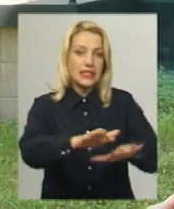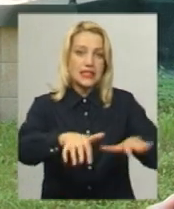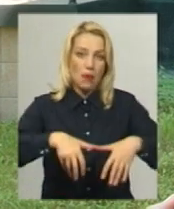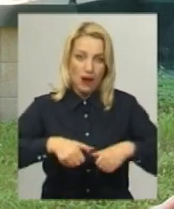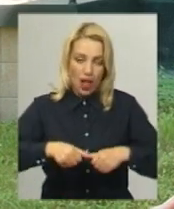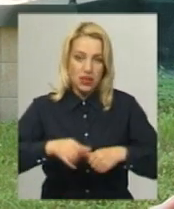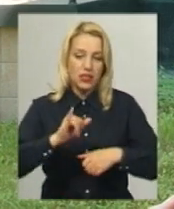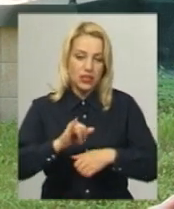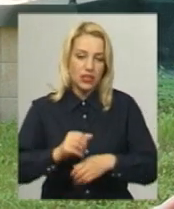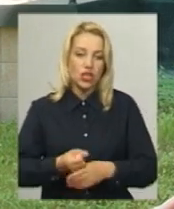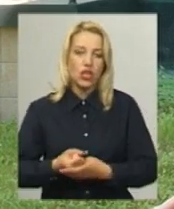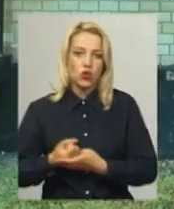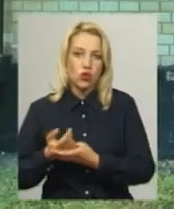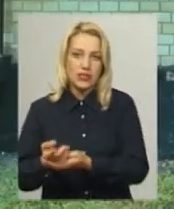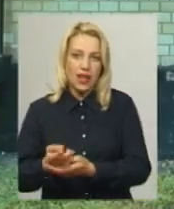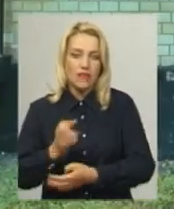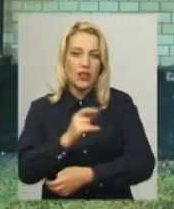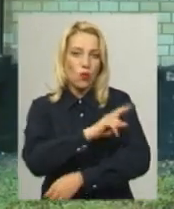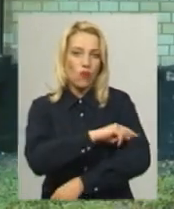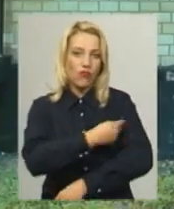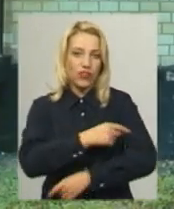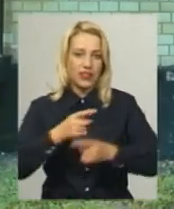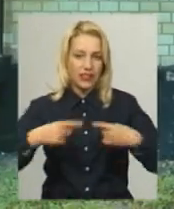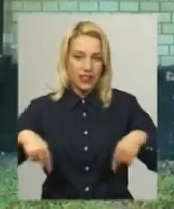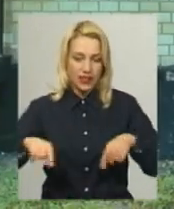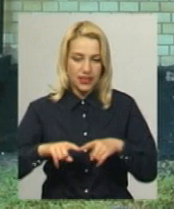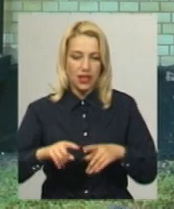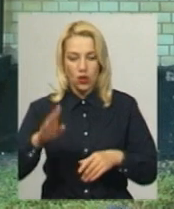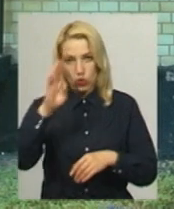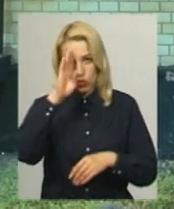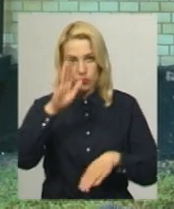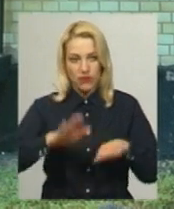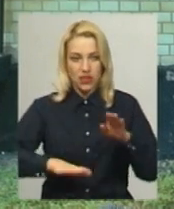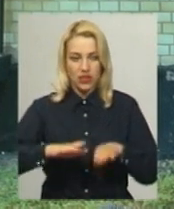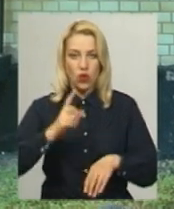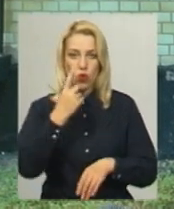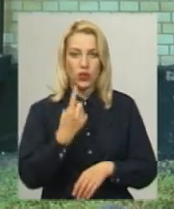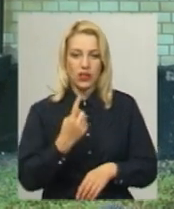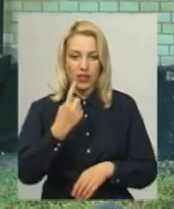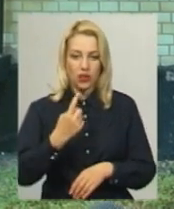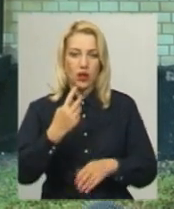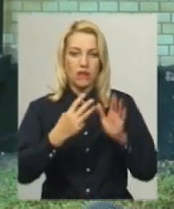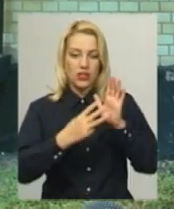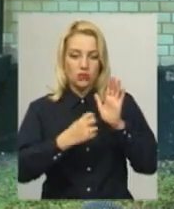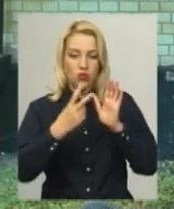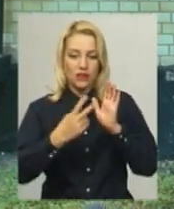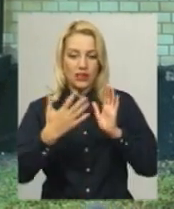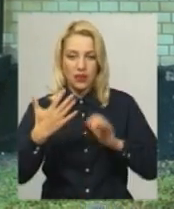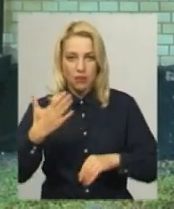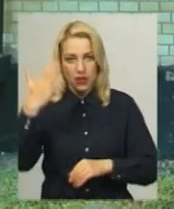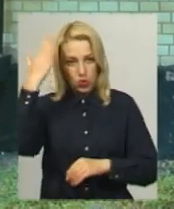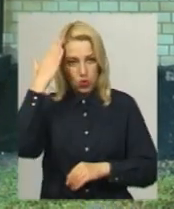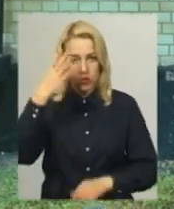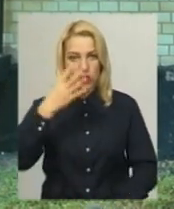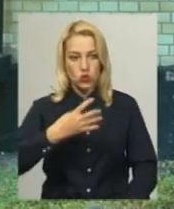і доставили у відділення. Хлопчик, вагою кілограм 825 грам, ріс 42